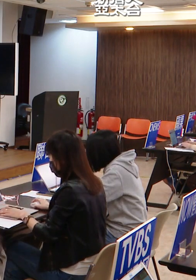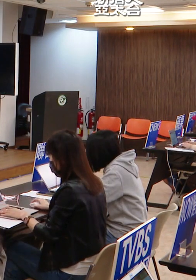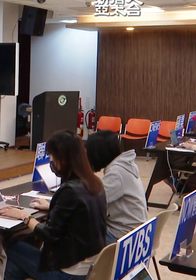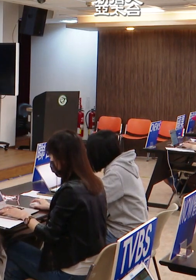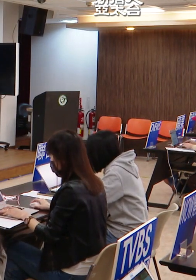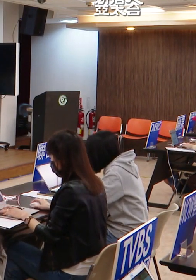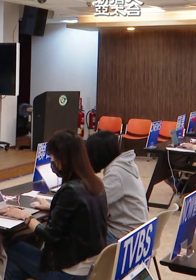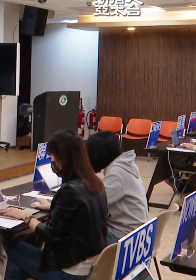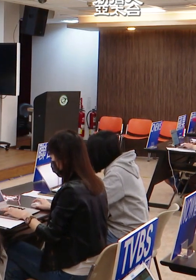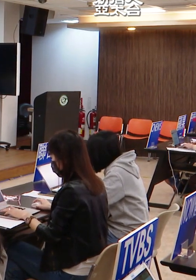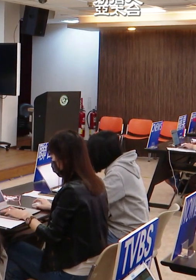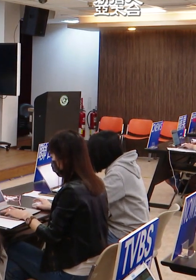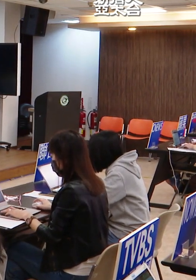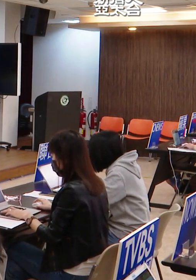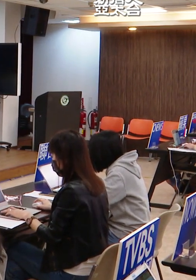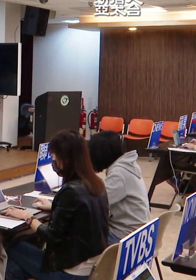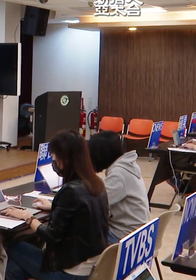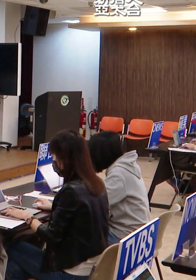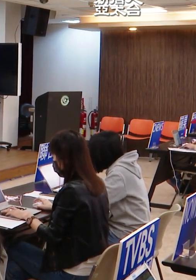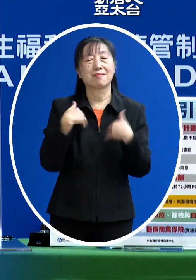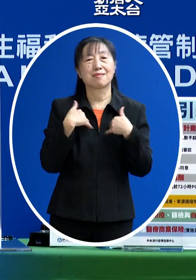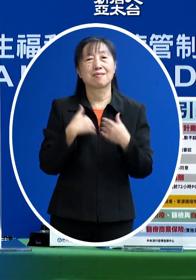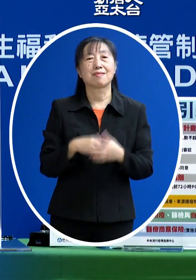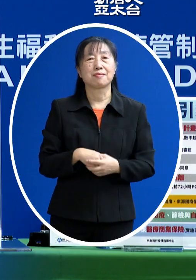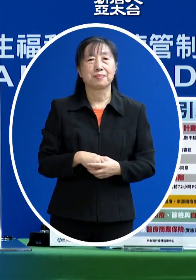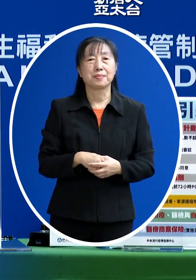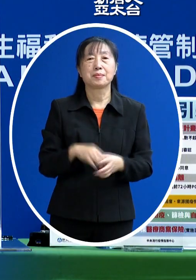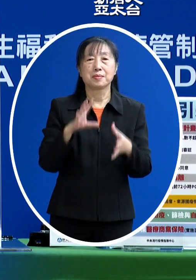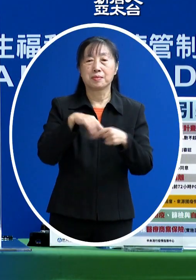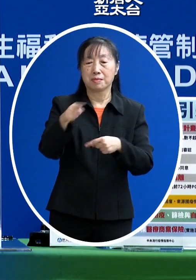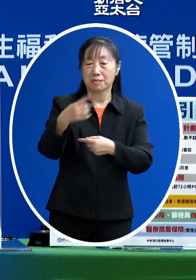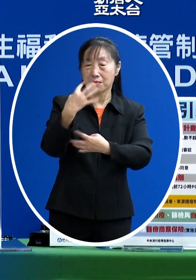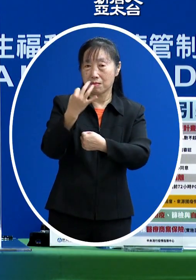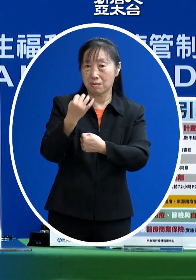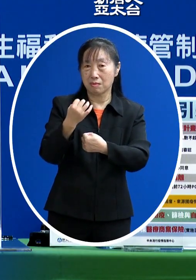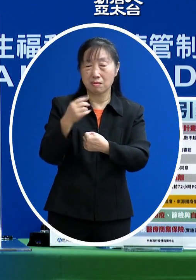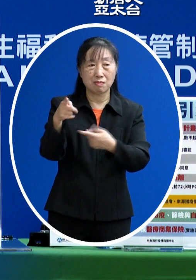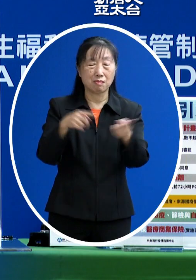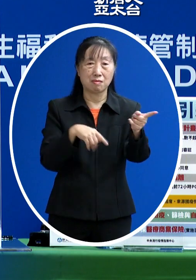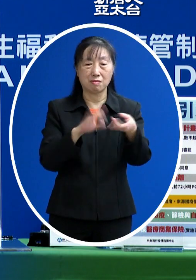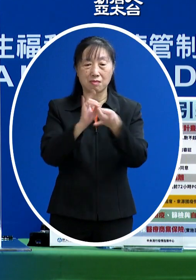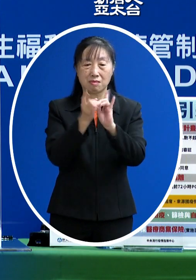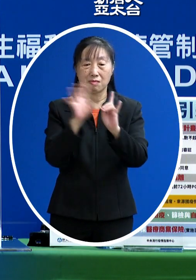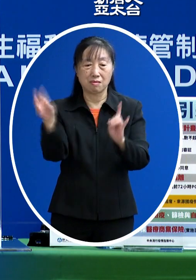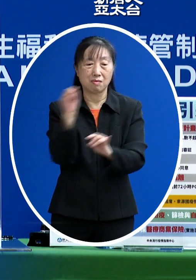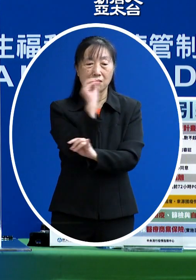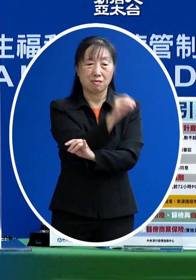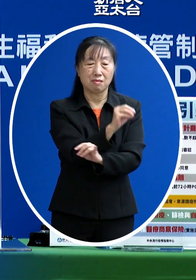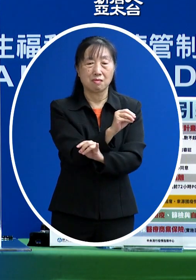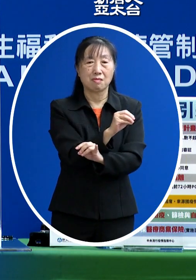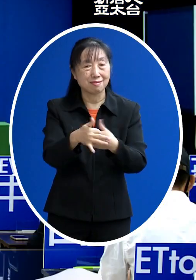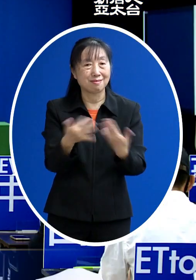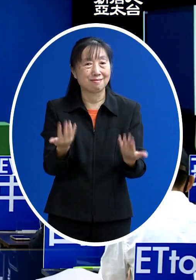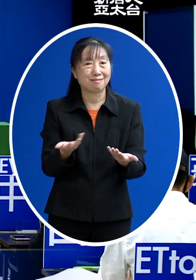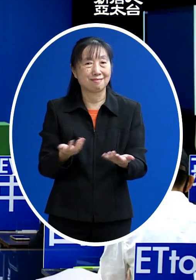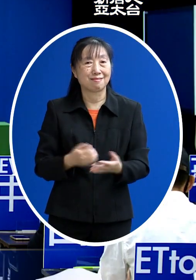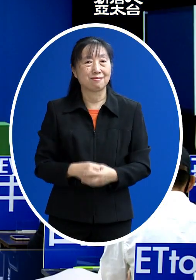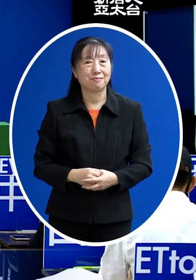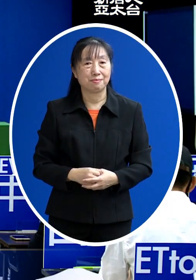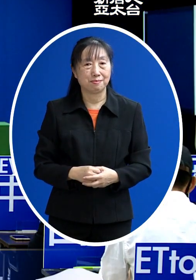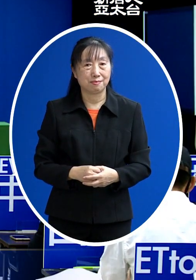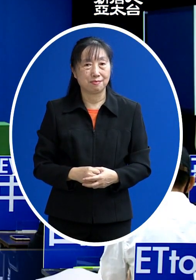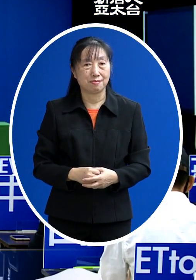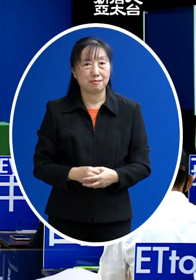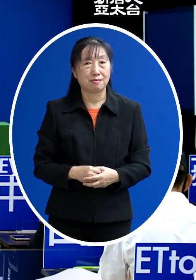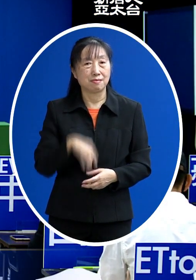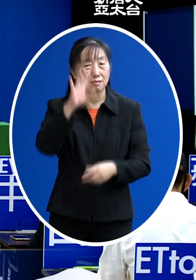期错置的情况不要再发生。 这样的一个日期的错字哈，我希望不要再发生了哈。 就是有外